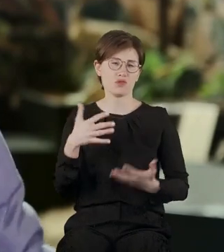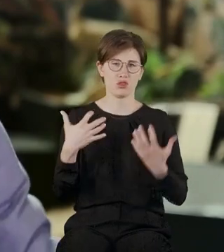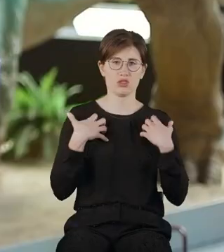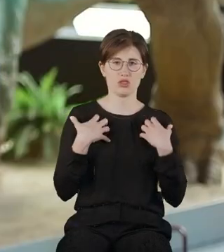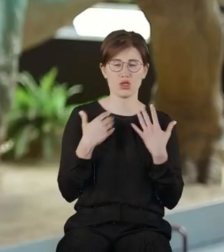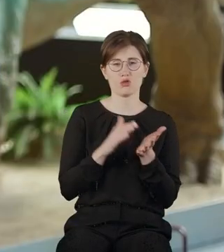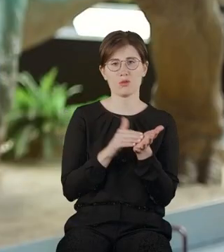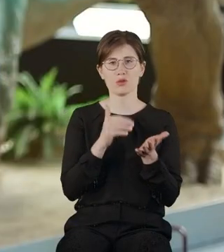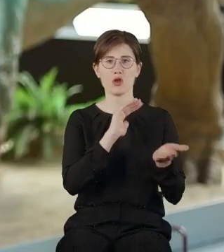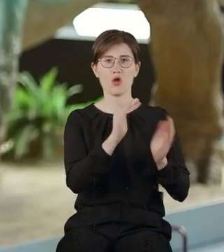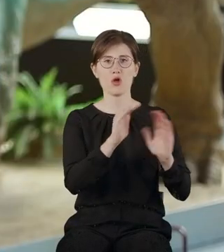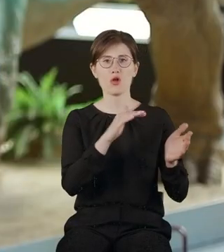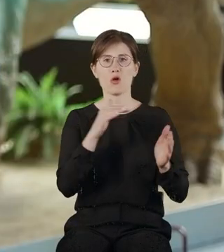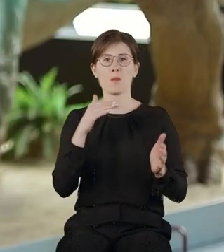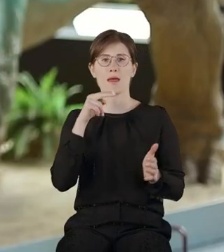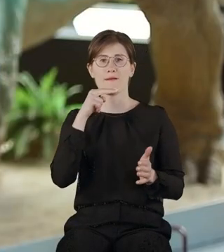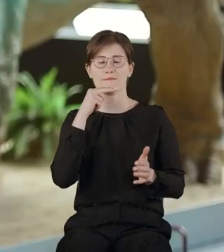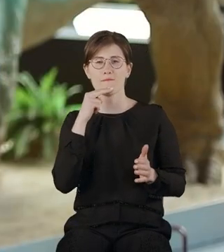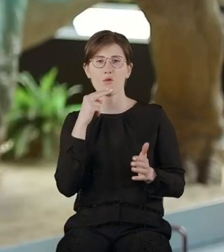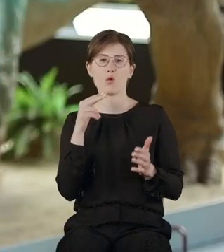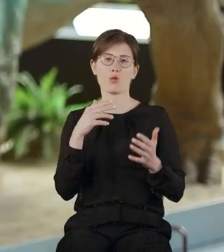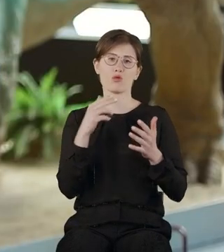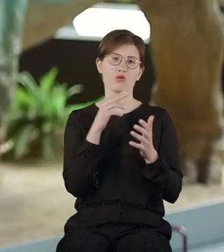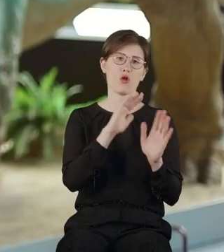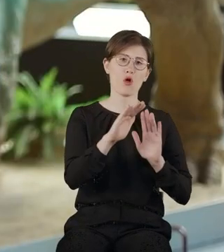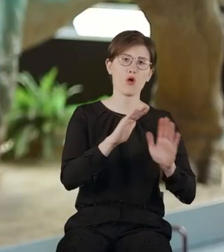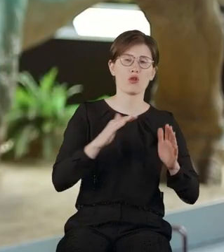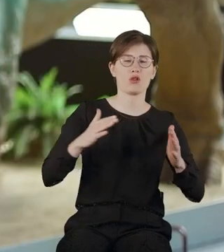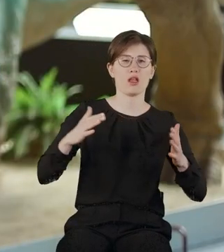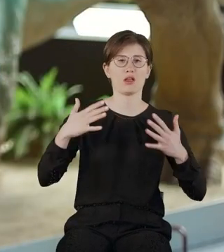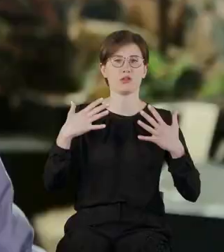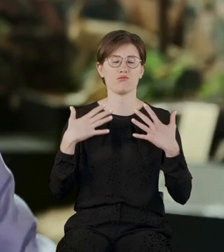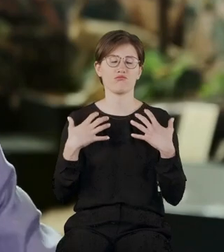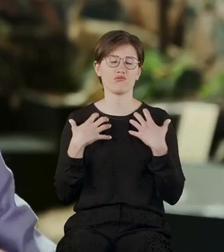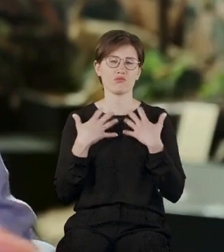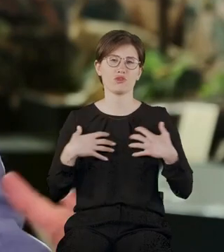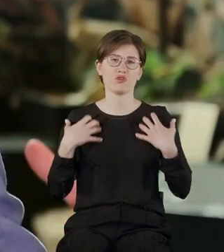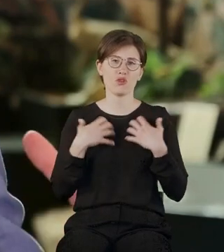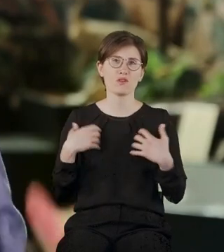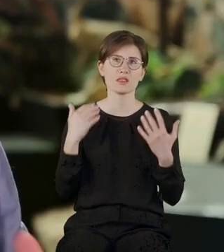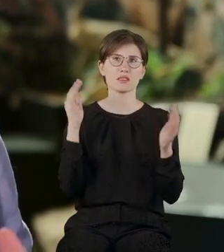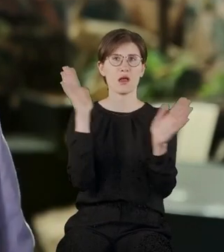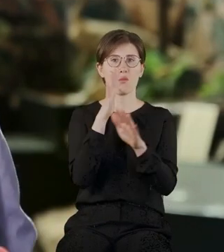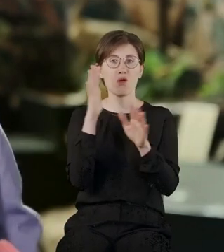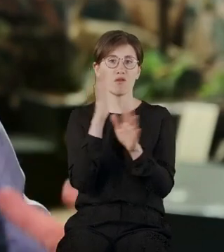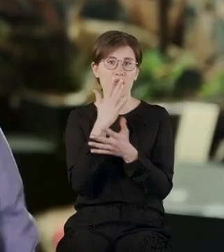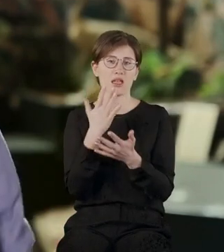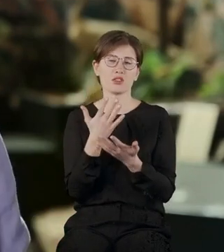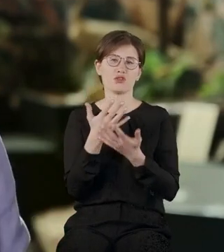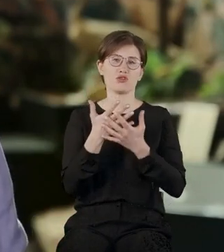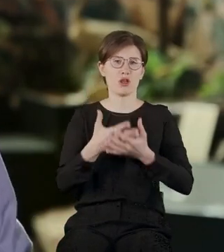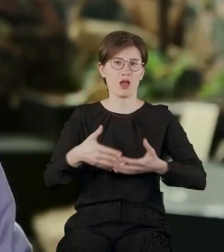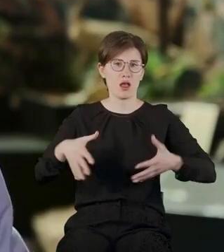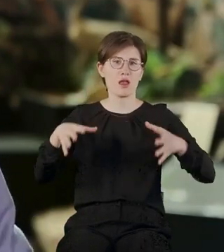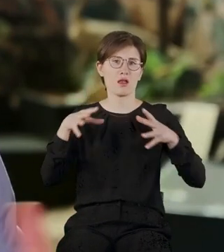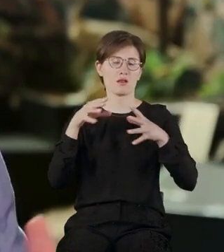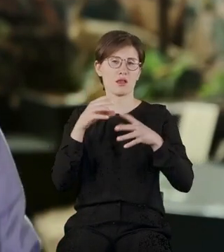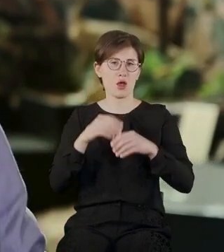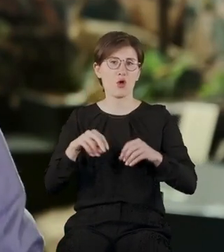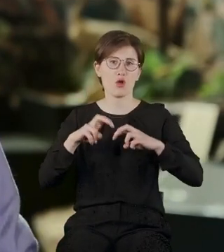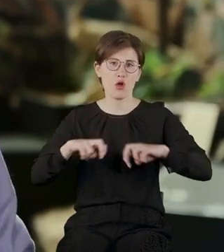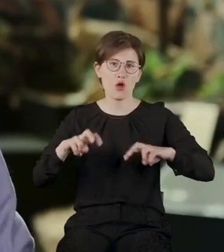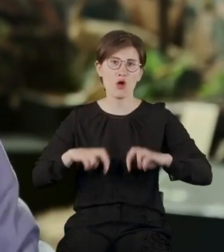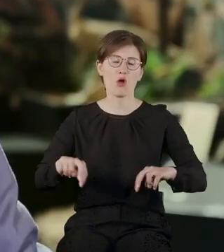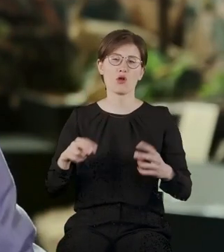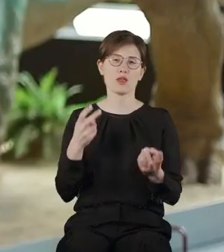ochrona wód, ochrona środowiska, ochrona powietrza, jak geologia poszukiwawcza,